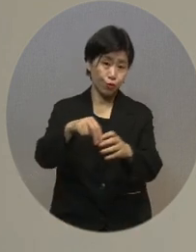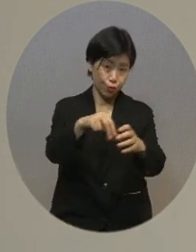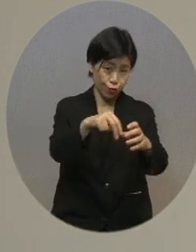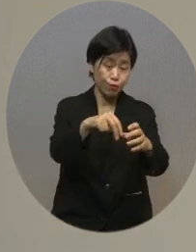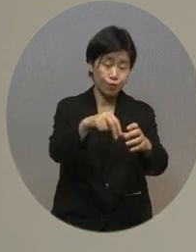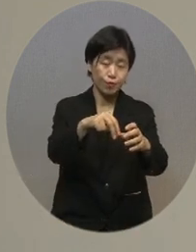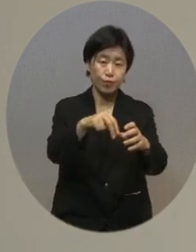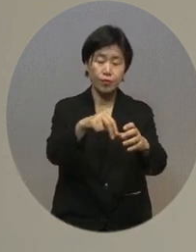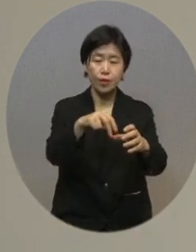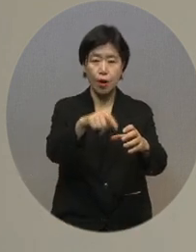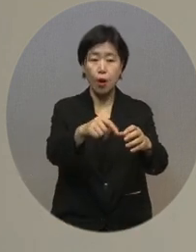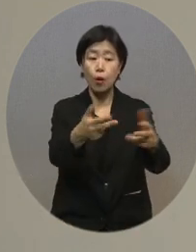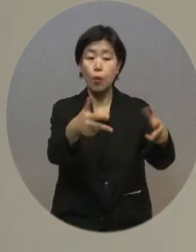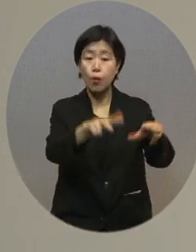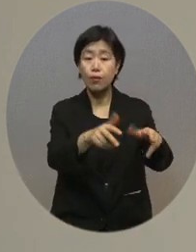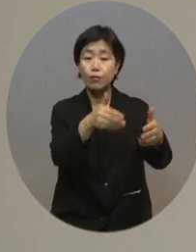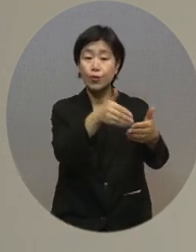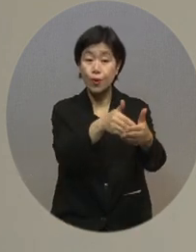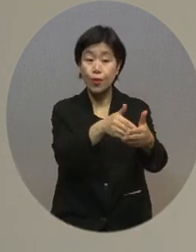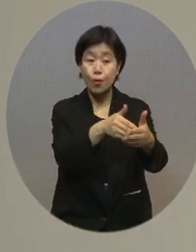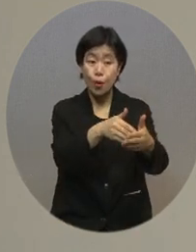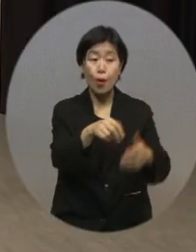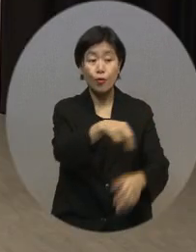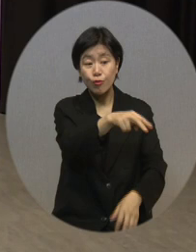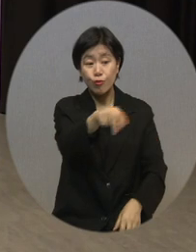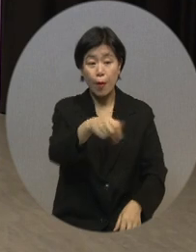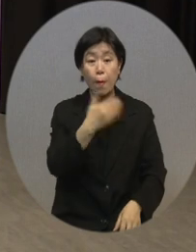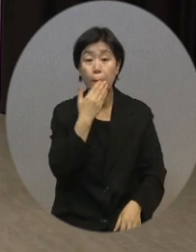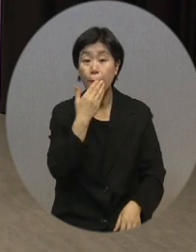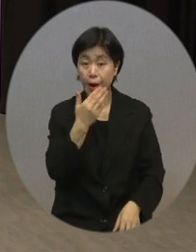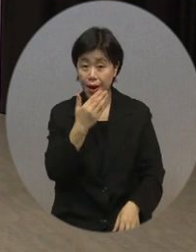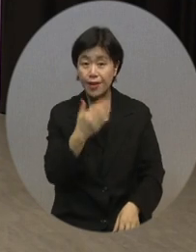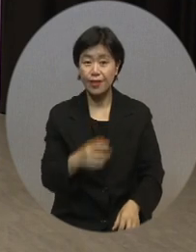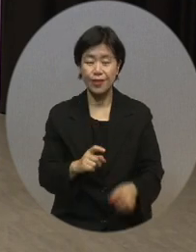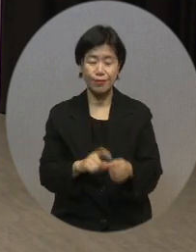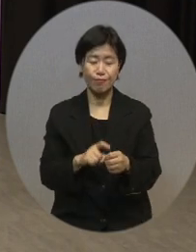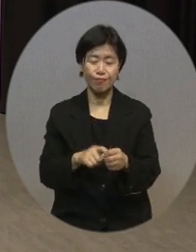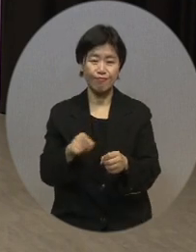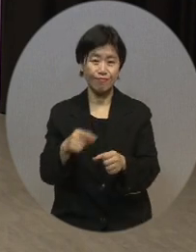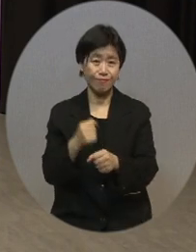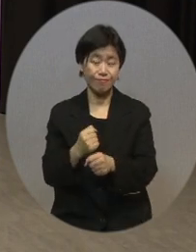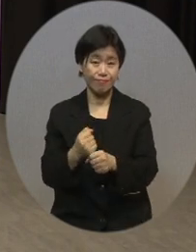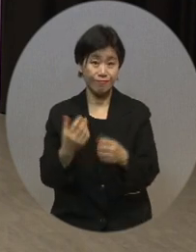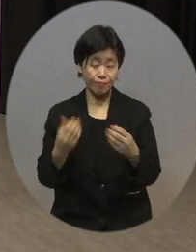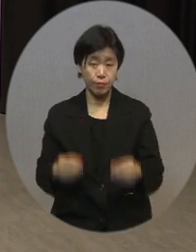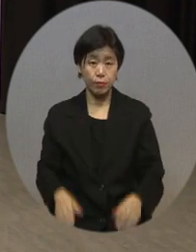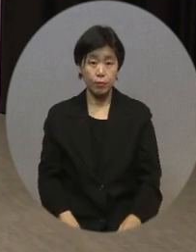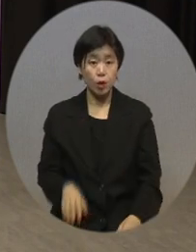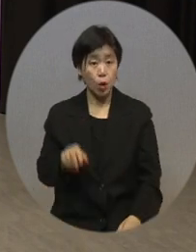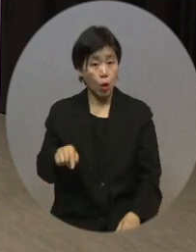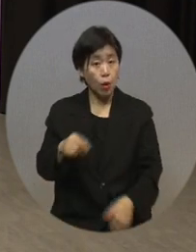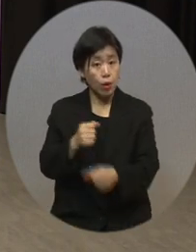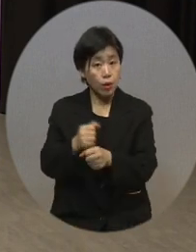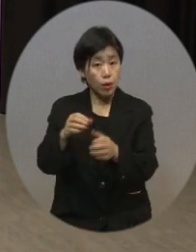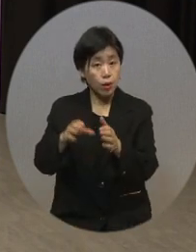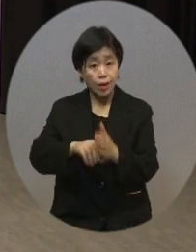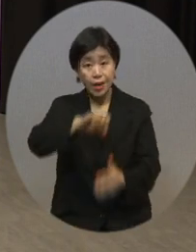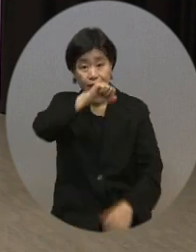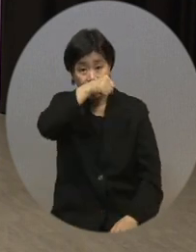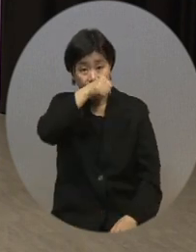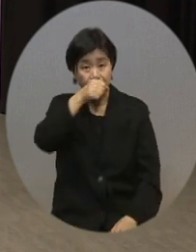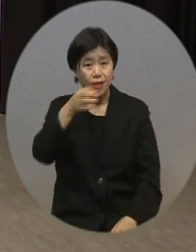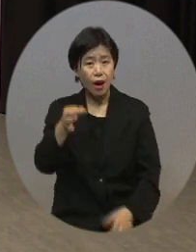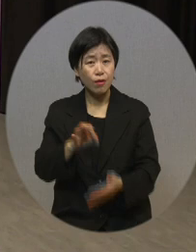편하시라고 그런 모노레일을 설치한 겁니다. 아, 그렇습니다. 예, 예. 예산은 얼마나 들었습니까? 아, 한 50억 정도